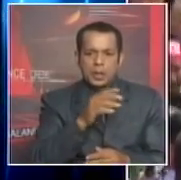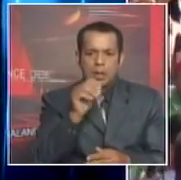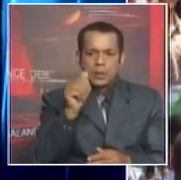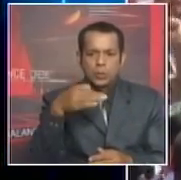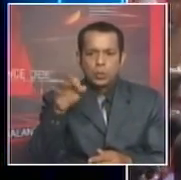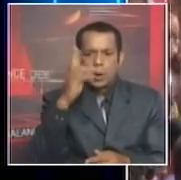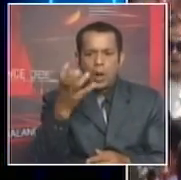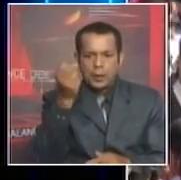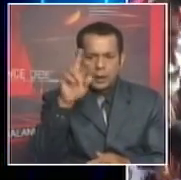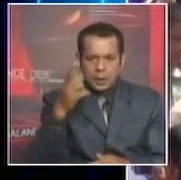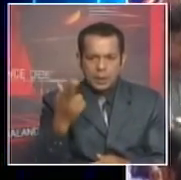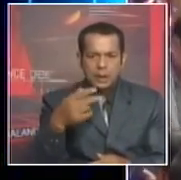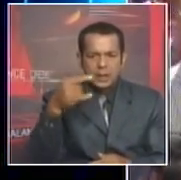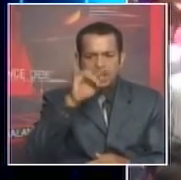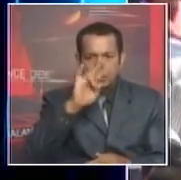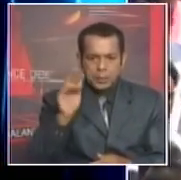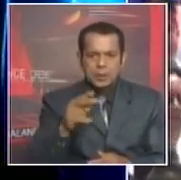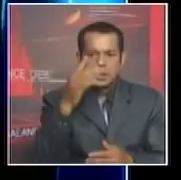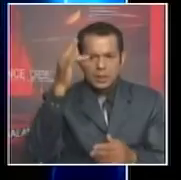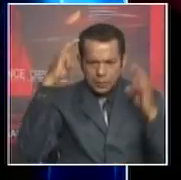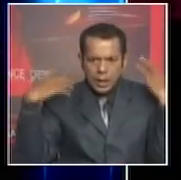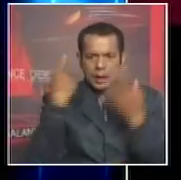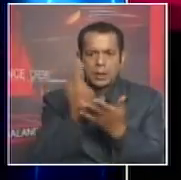एबिसी रिपोर्टर निम्लेकी शेर्पा,